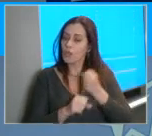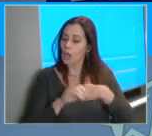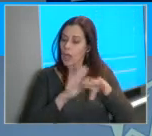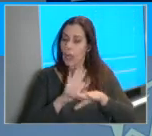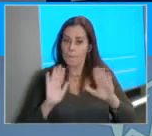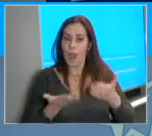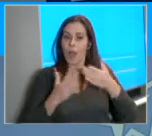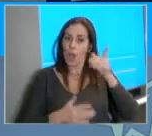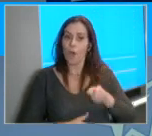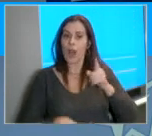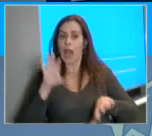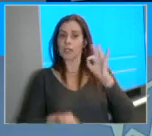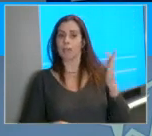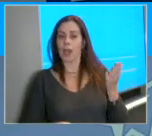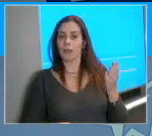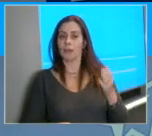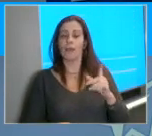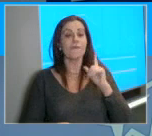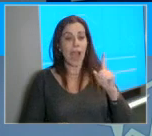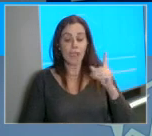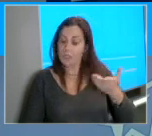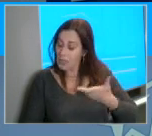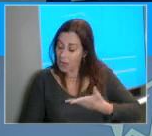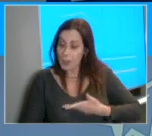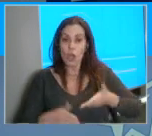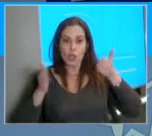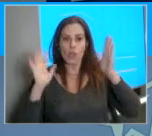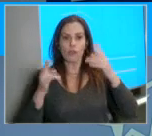חקיקת בזק לחובת הצבעה. ואז